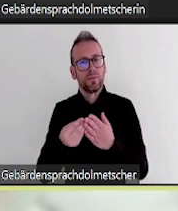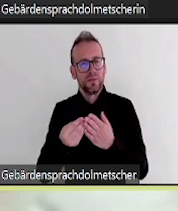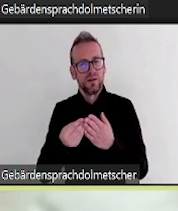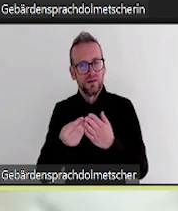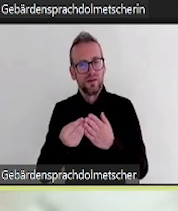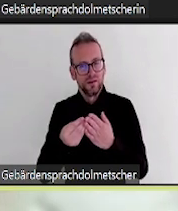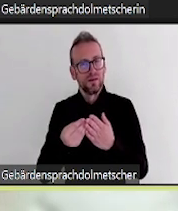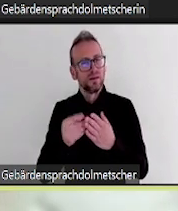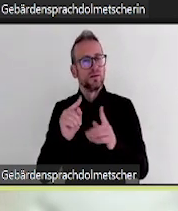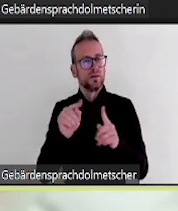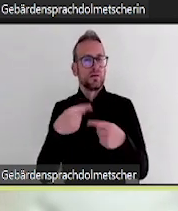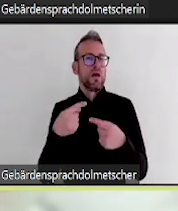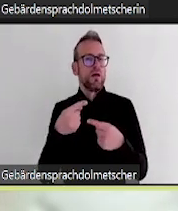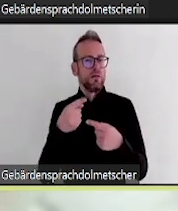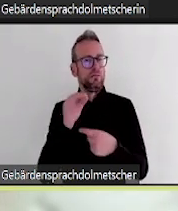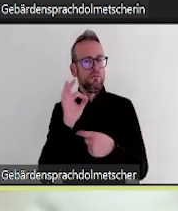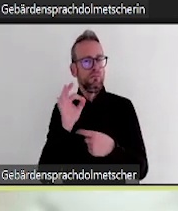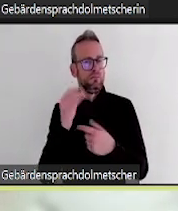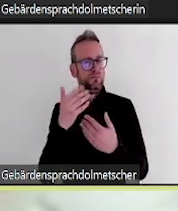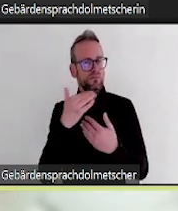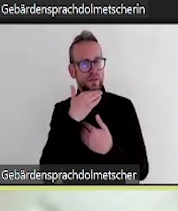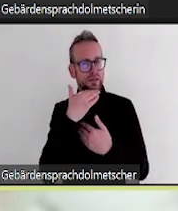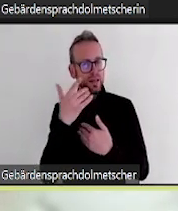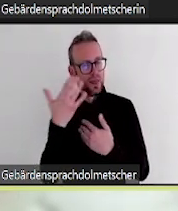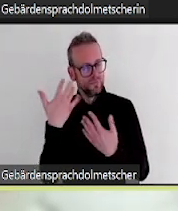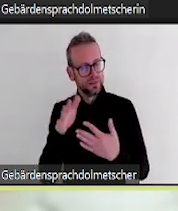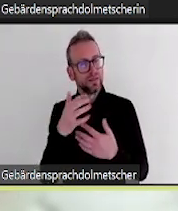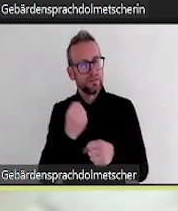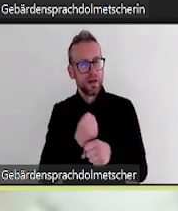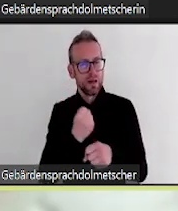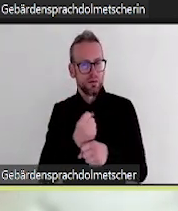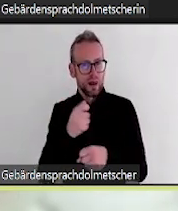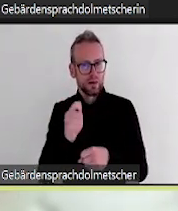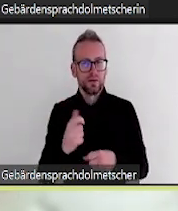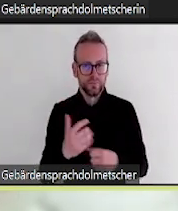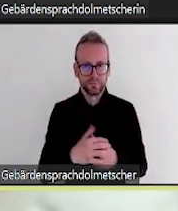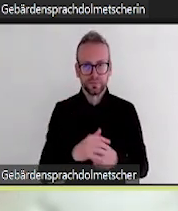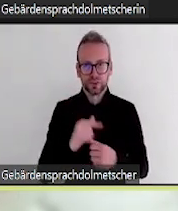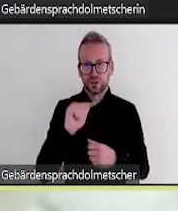oder es ist eben für den Lernzuwachs nicht notwendig. Dadurch